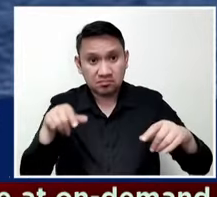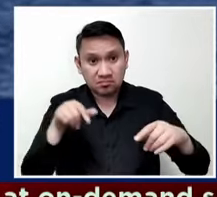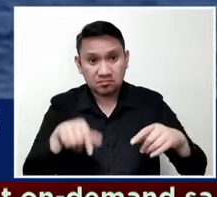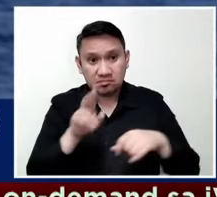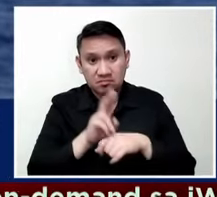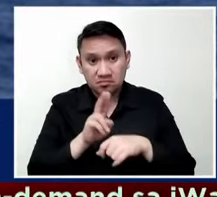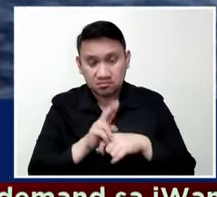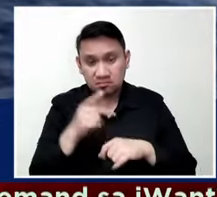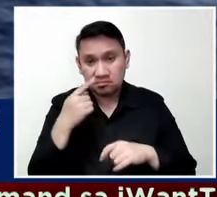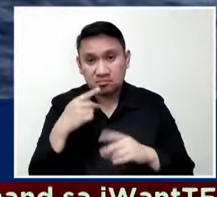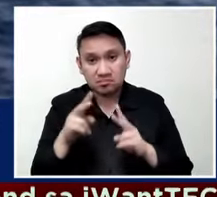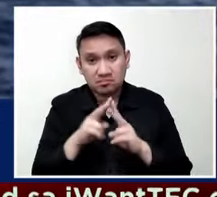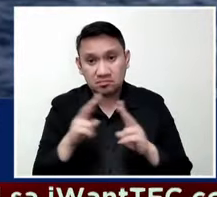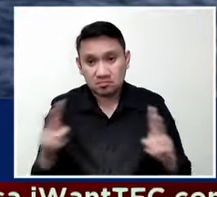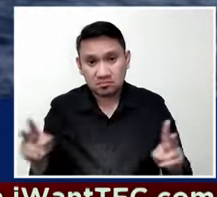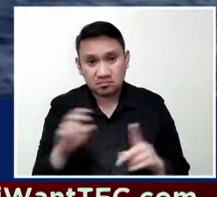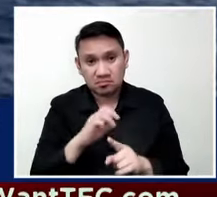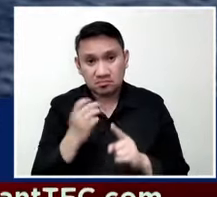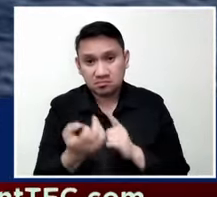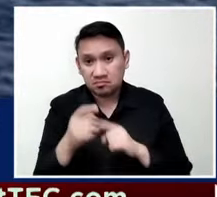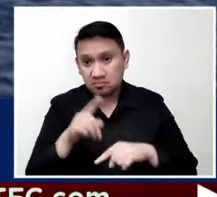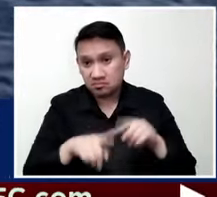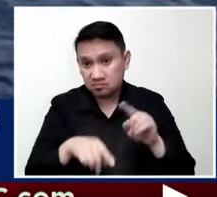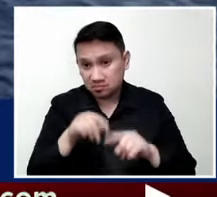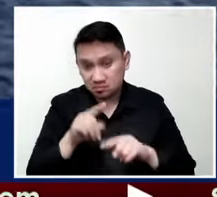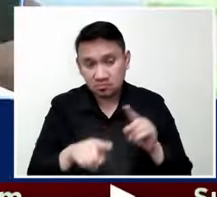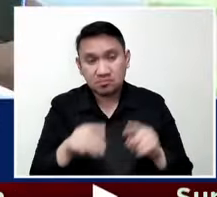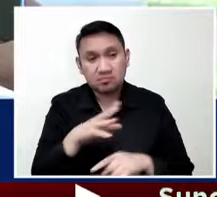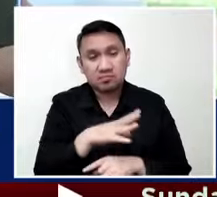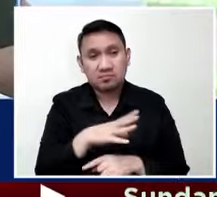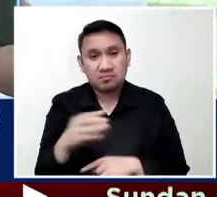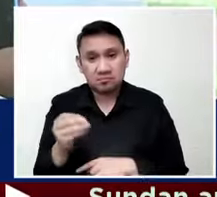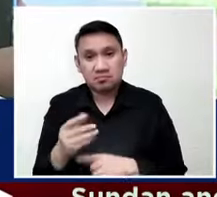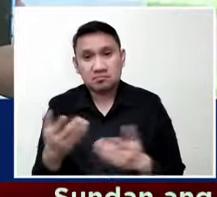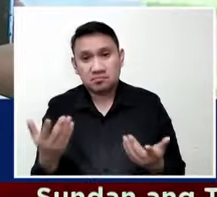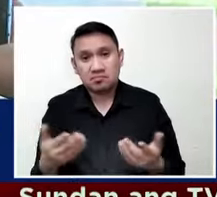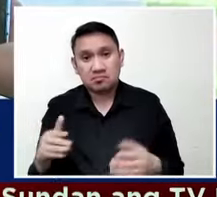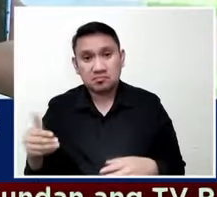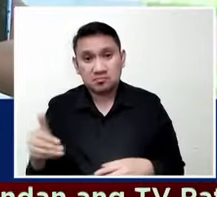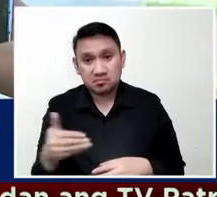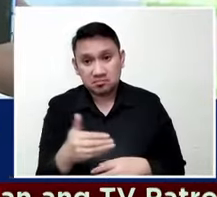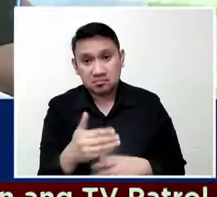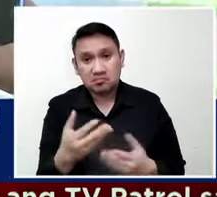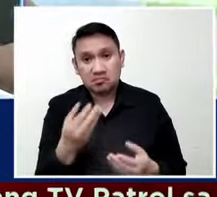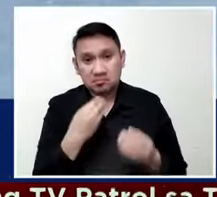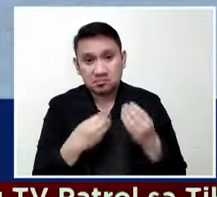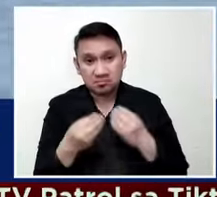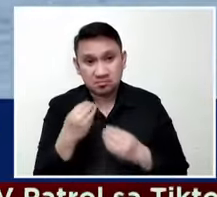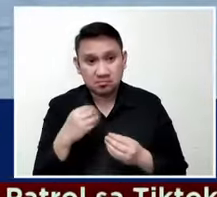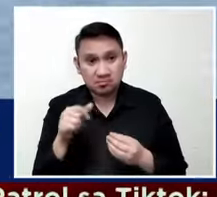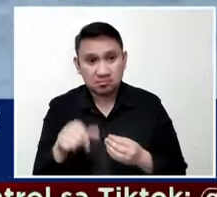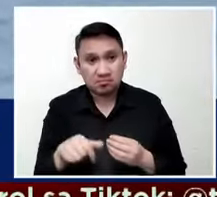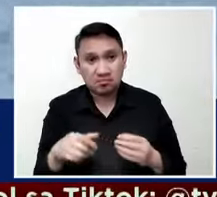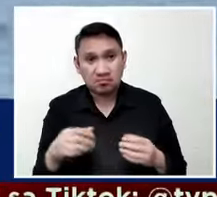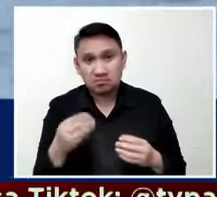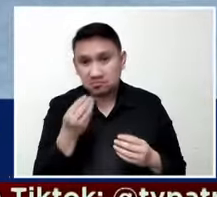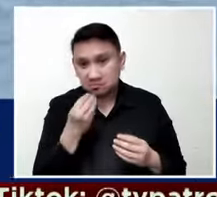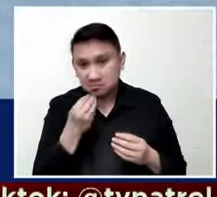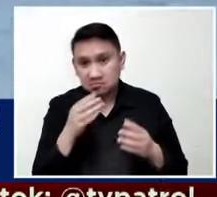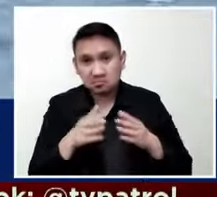passive gear, environment friendly po ito. Nilalapitan ito ng mga maliliit na isda na pagkain ng mga malalaking isda.